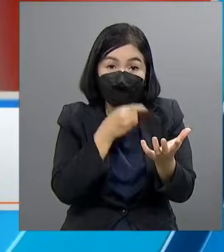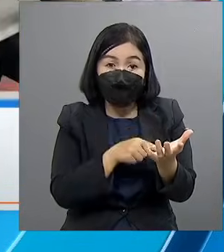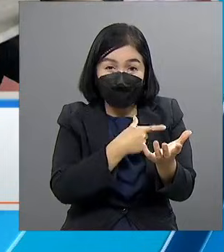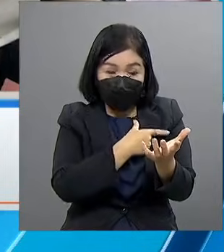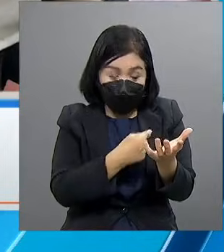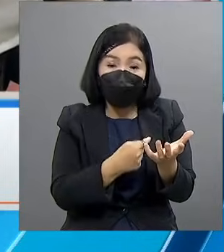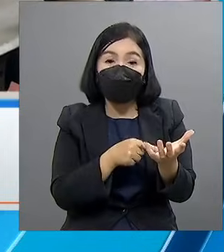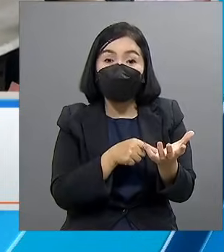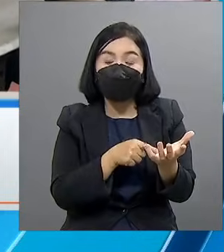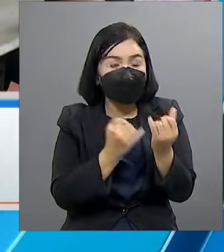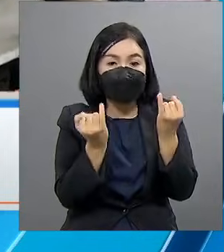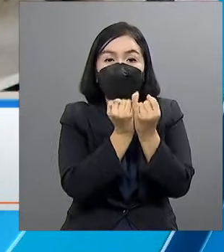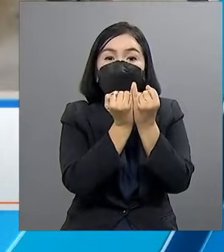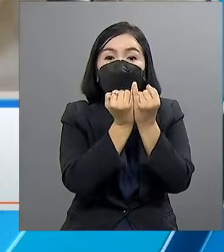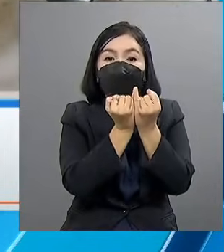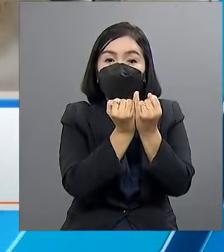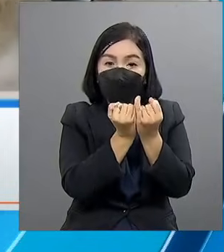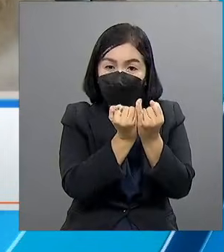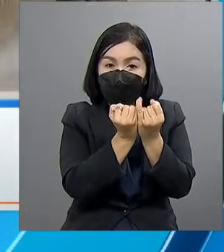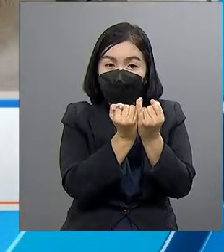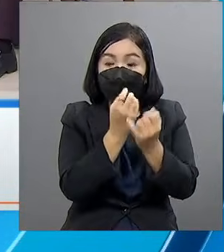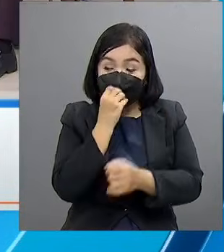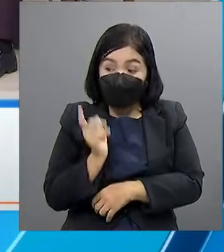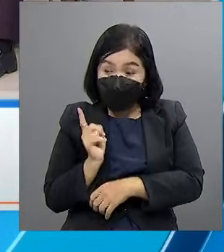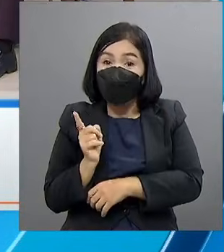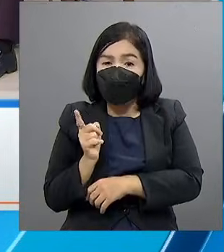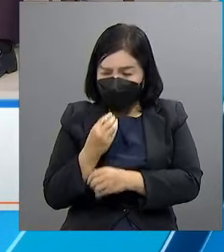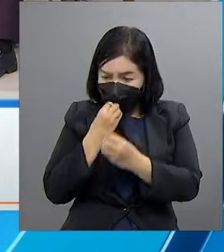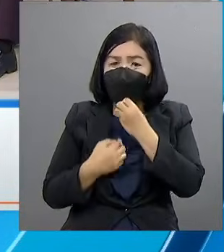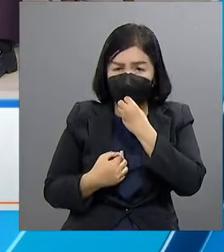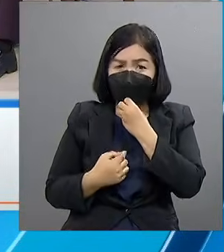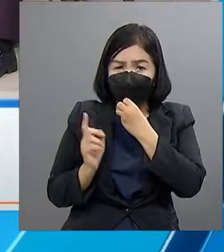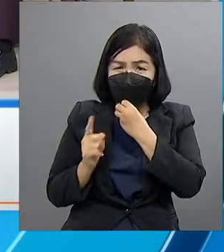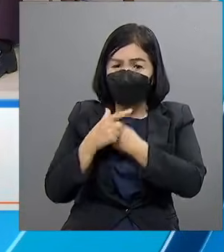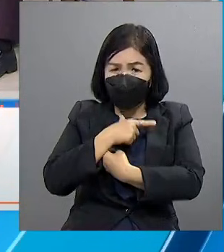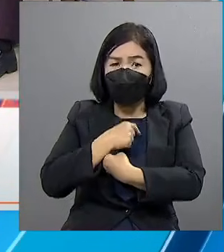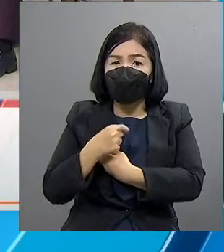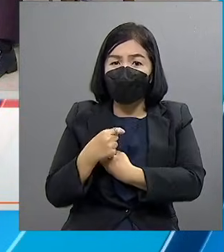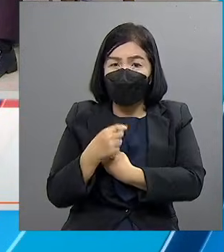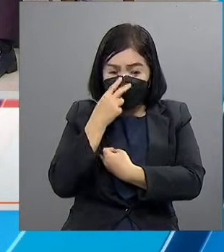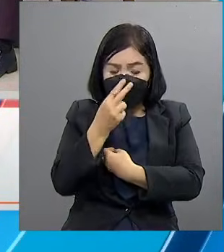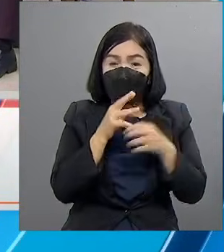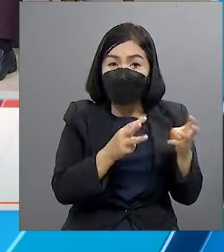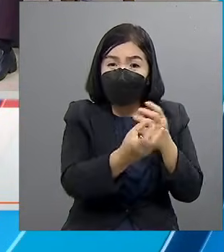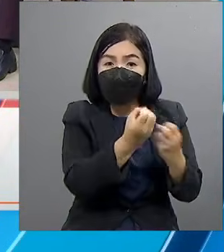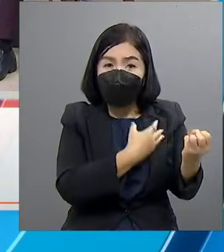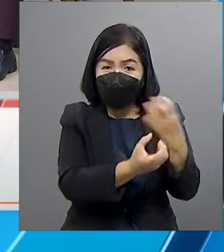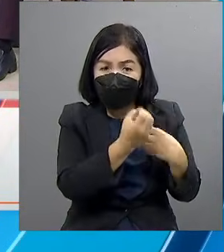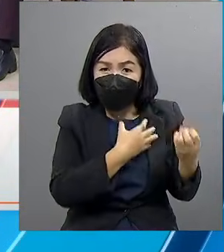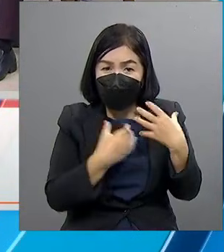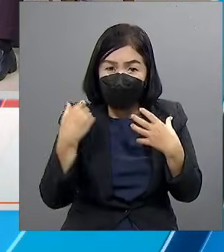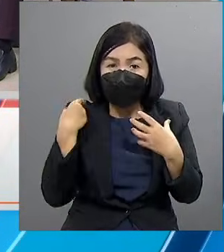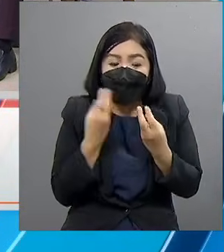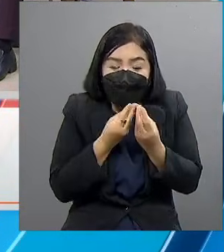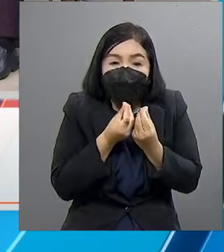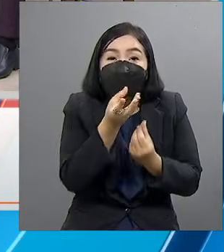ได้เลย แหมคุณกินหรือเปล่าเถอะ กินชอบมากฟังจากวิธีการที่คุณแปมบอกอะ เพราะว่าเขาน้ำมันน้อย ถูกต้